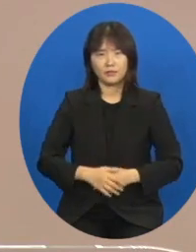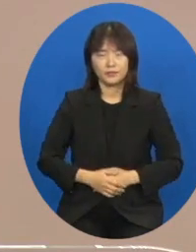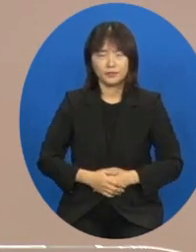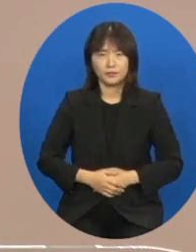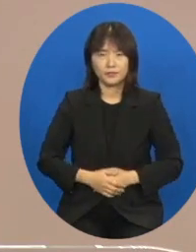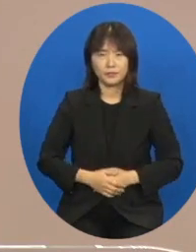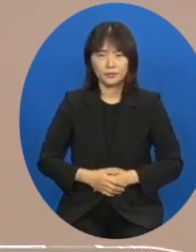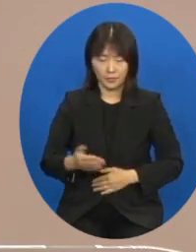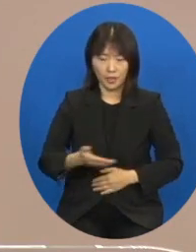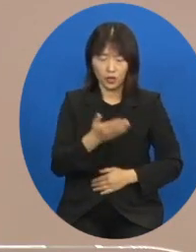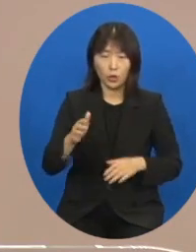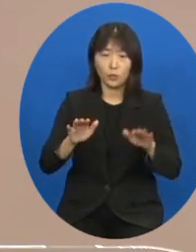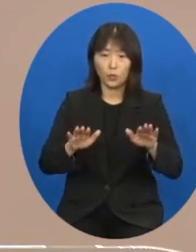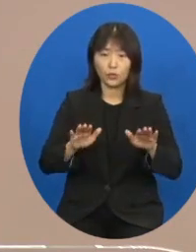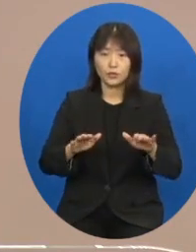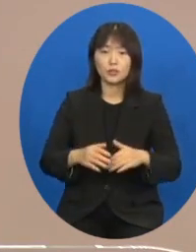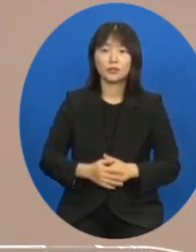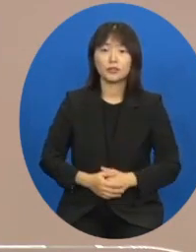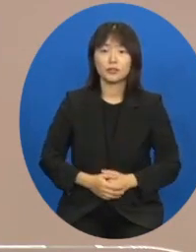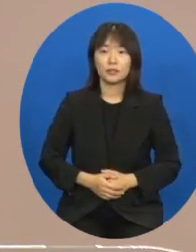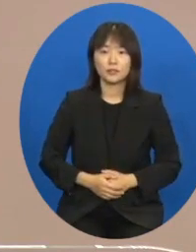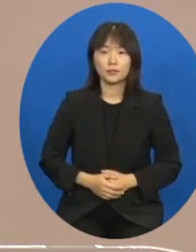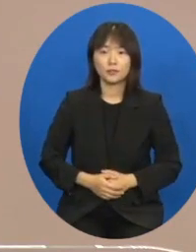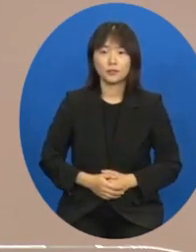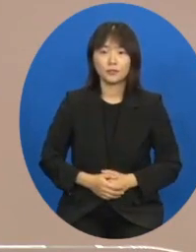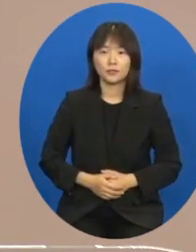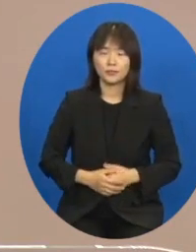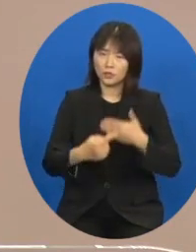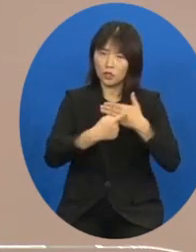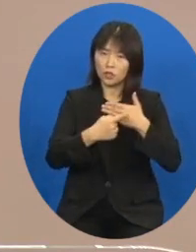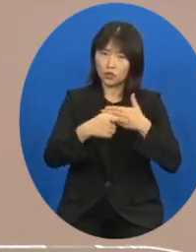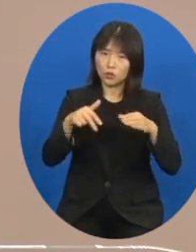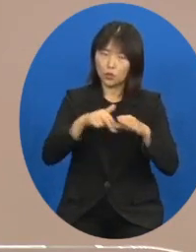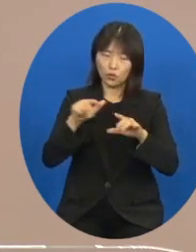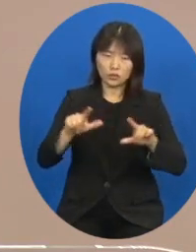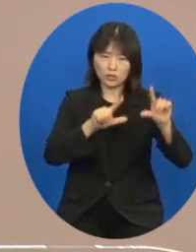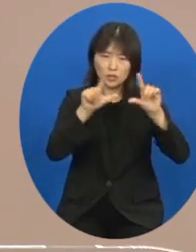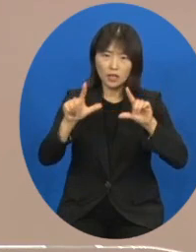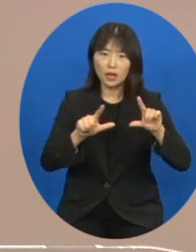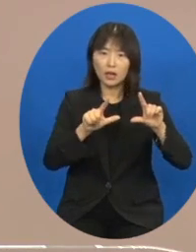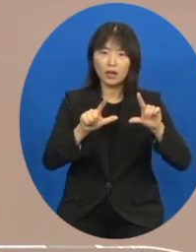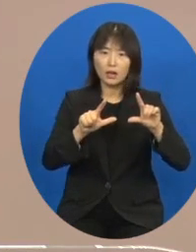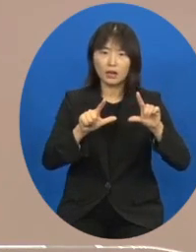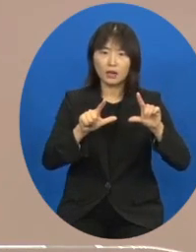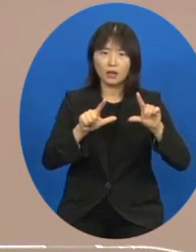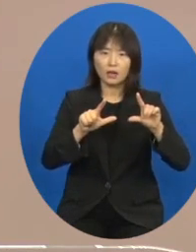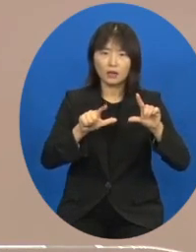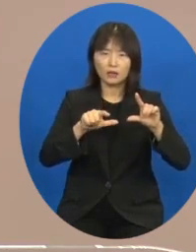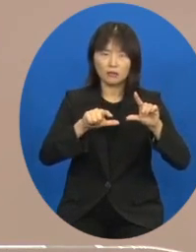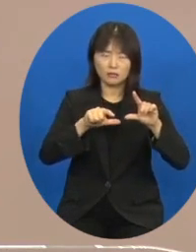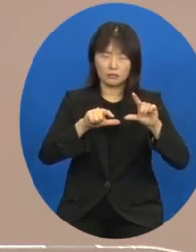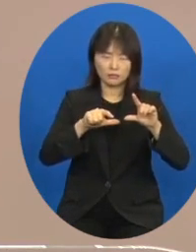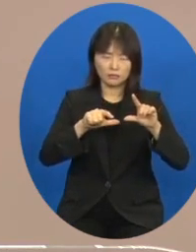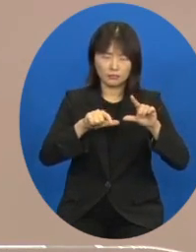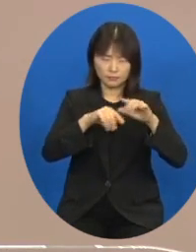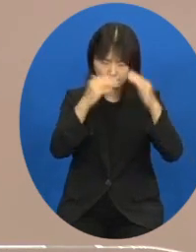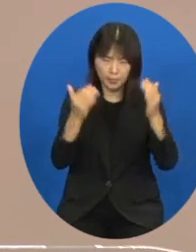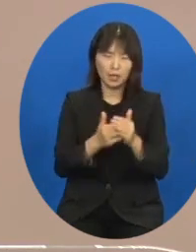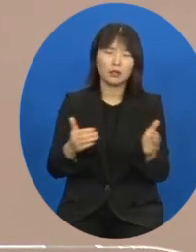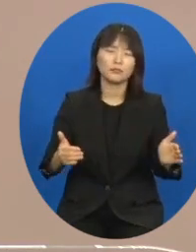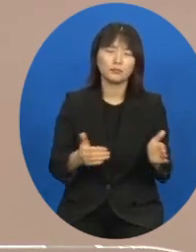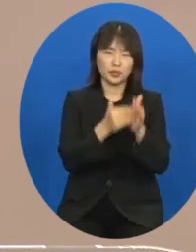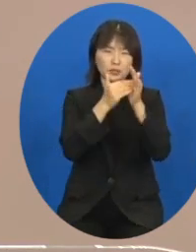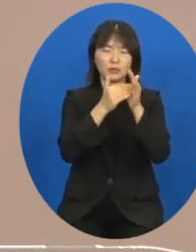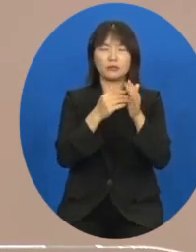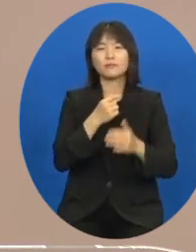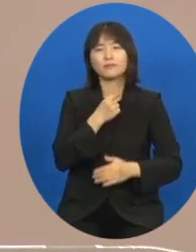그러므로 여러분 오늘 이제 형식적인 종교 생활을 하던 생활에서 완전히 벗어나게 되기를 바랍니다.